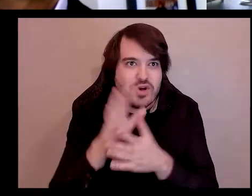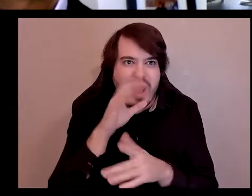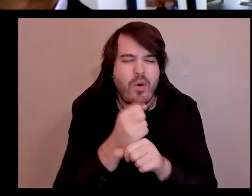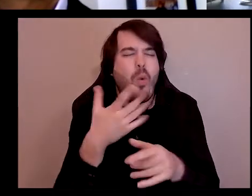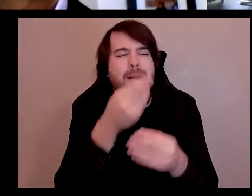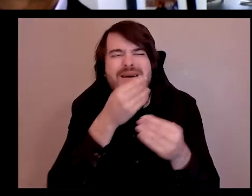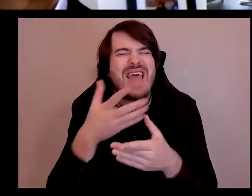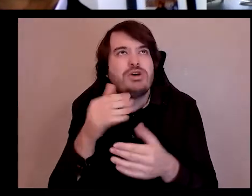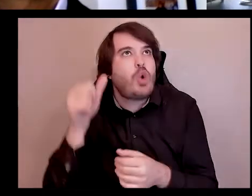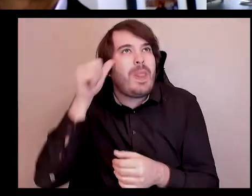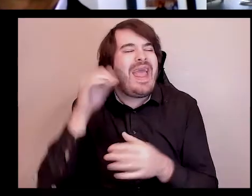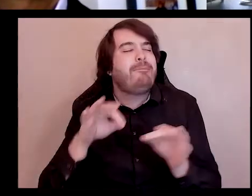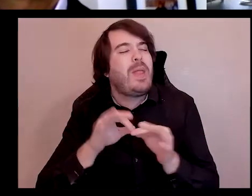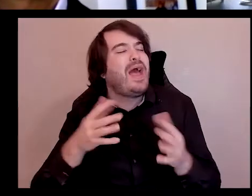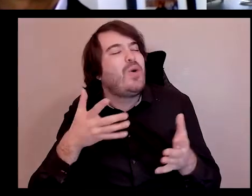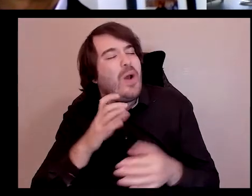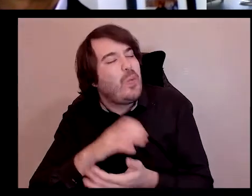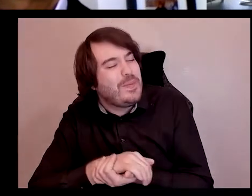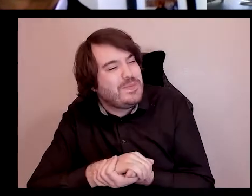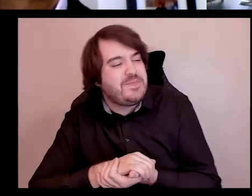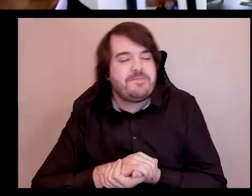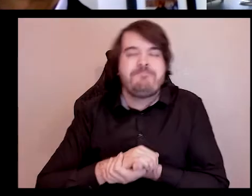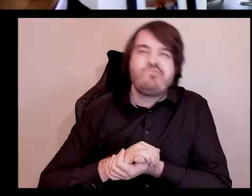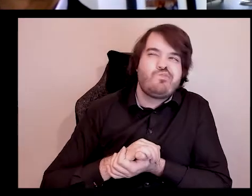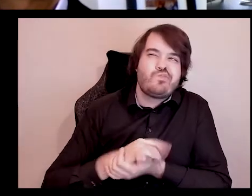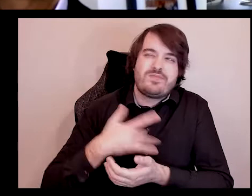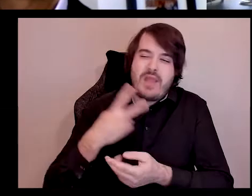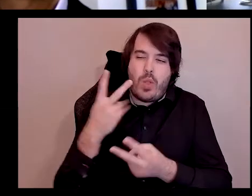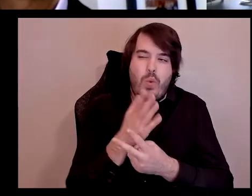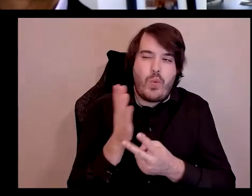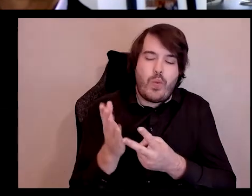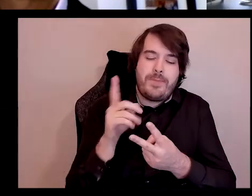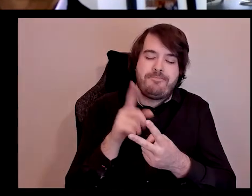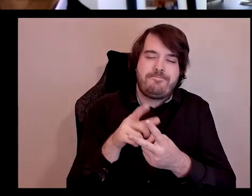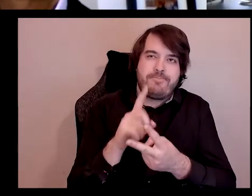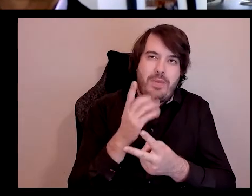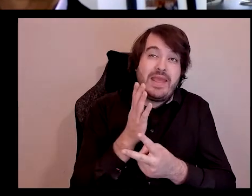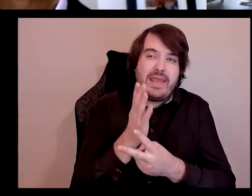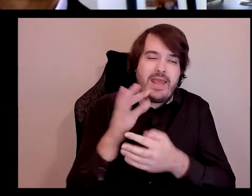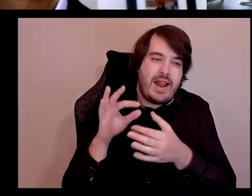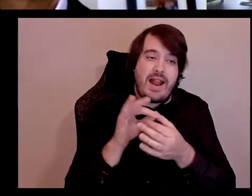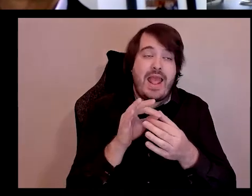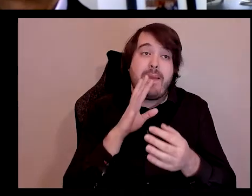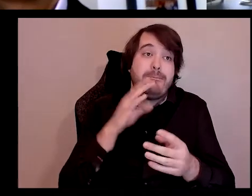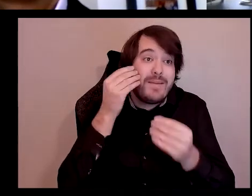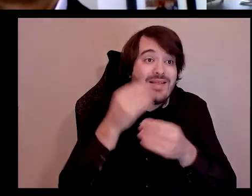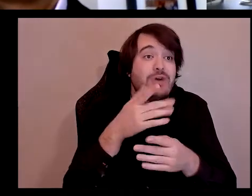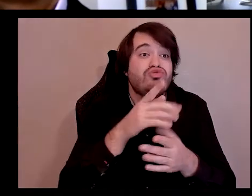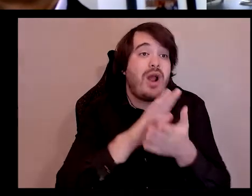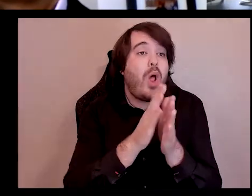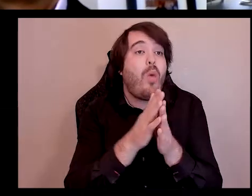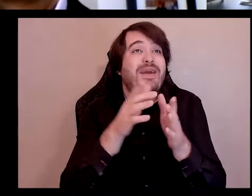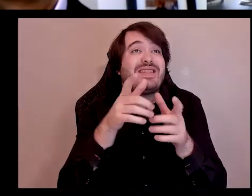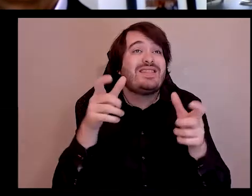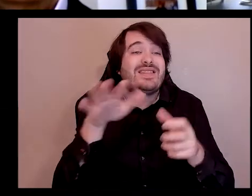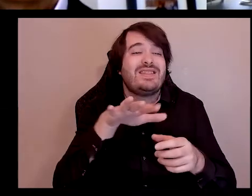avec eux dans leur petit bagage de la journée pour qu'ils puissent continuer à mijoter le tout, quels seraient ces messages à